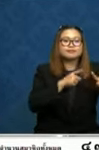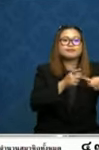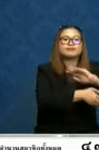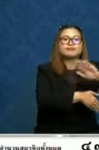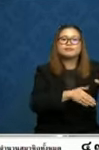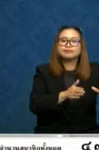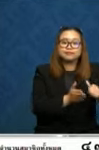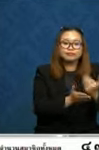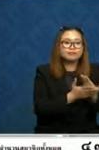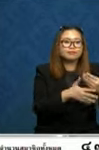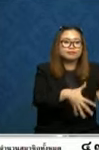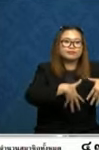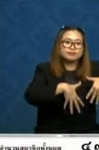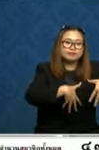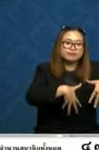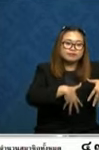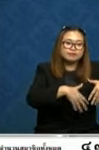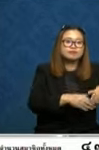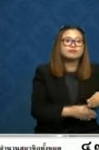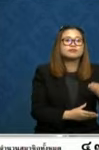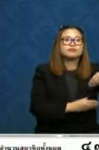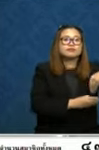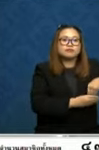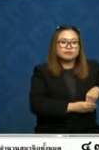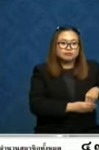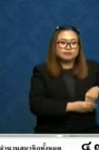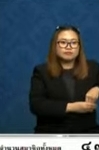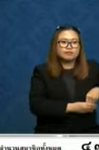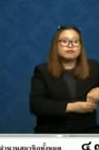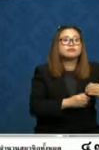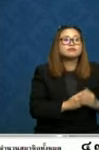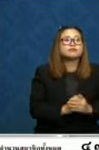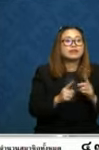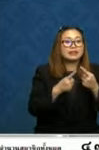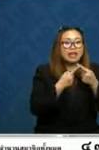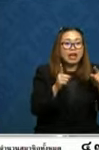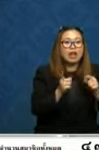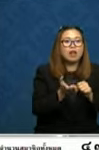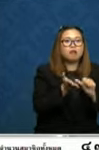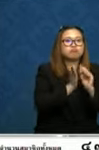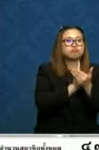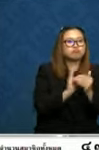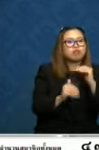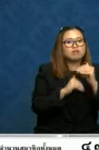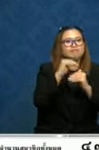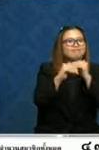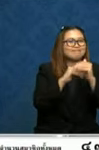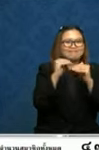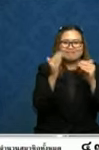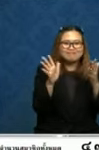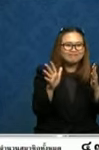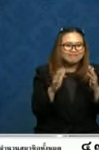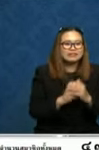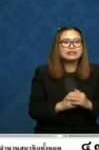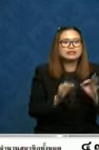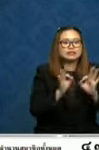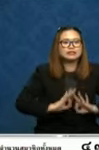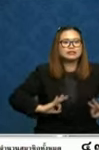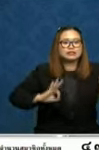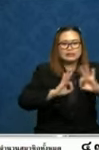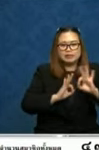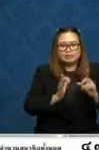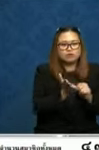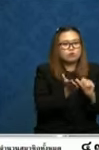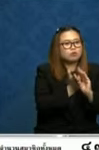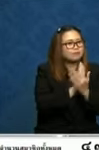ถ้าจะทำให้เกิดประสิทธิภาพนะครับก็ควรจะมีการพัฒนาปรับปรุงระเบียบตรงนี้นะครับให้มีความชัดเจนมีความโปร่ง